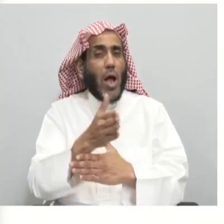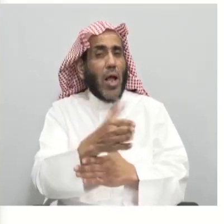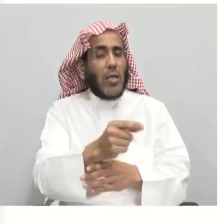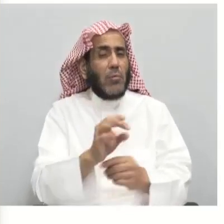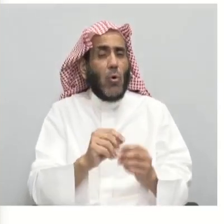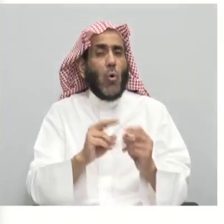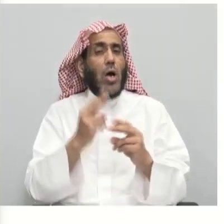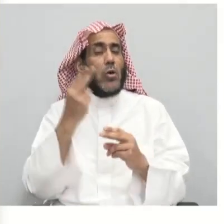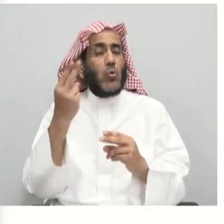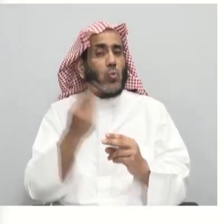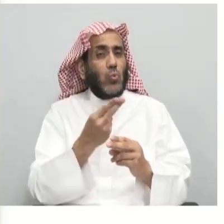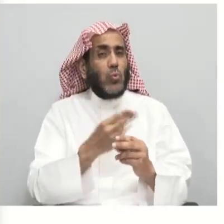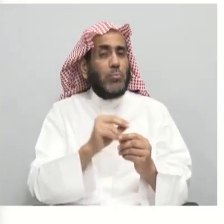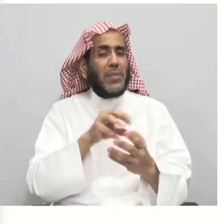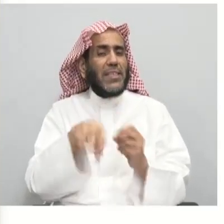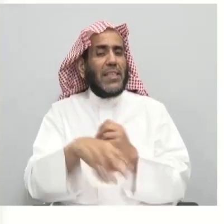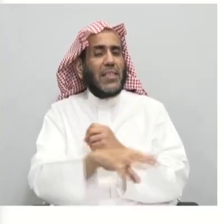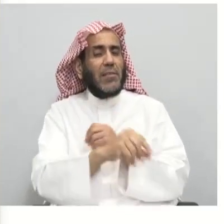ورسوم التصنيف